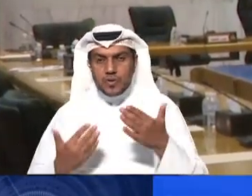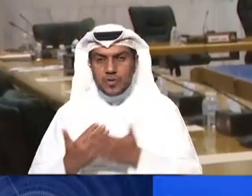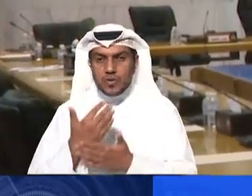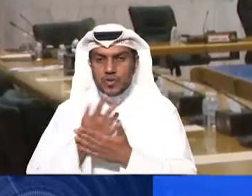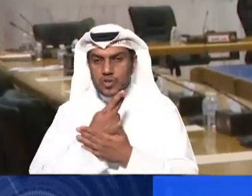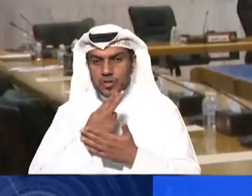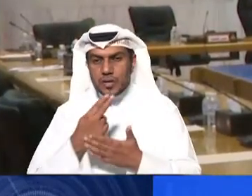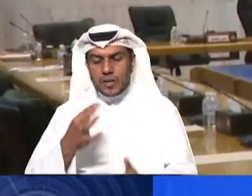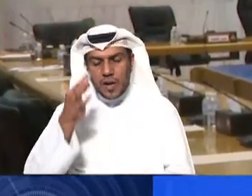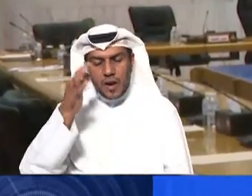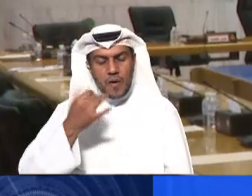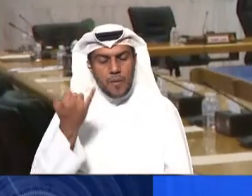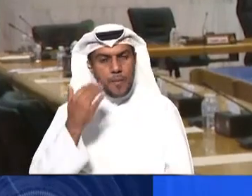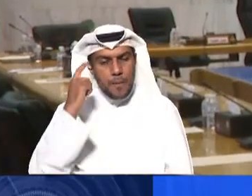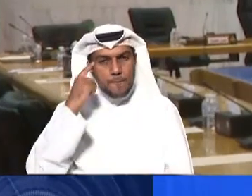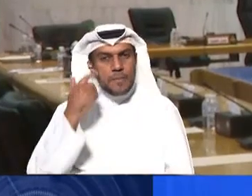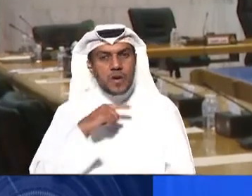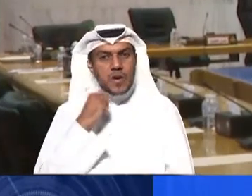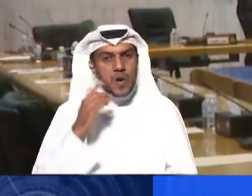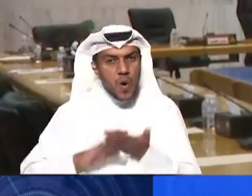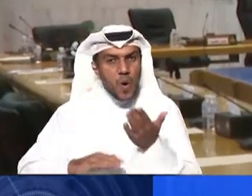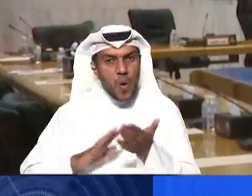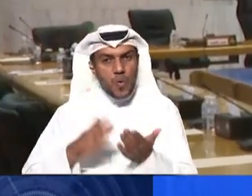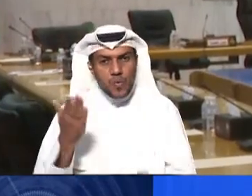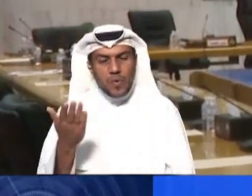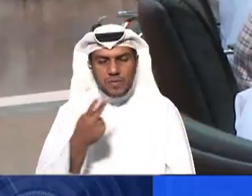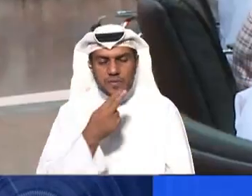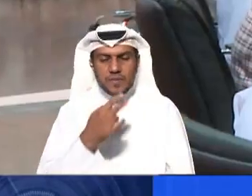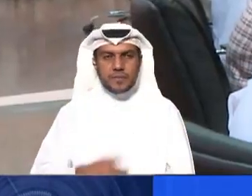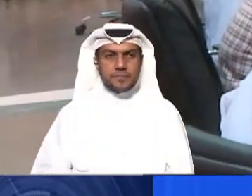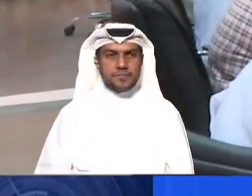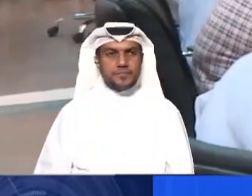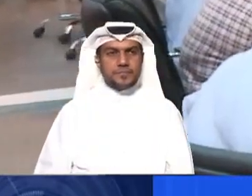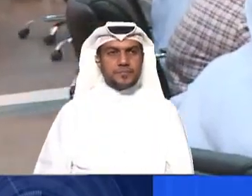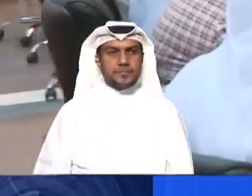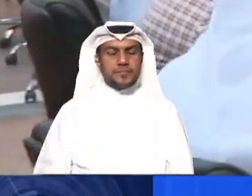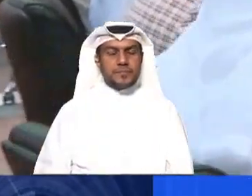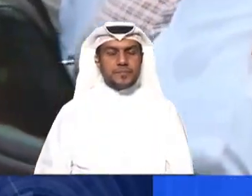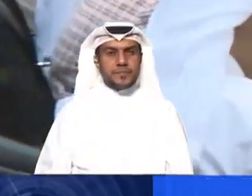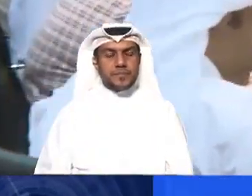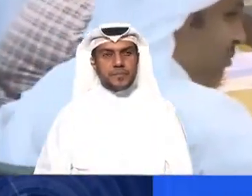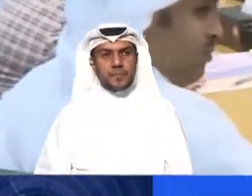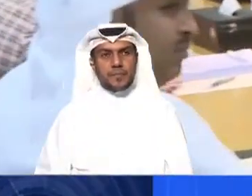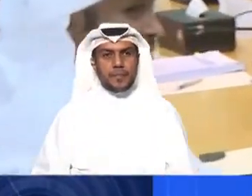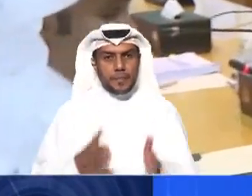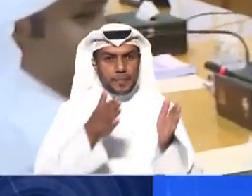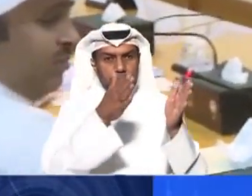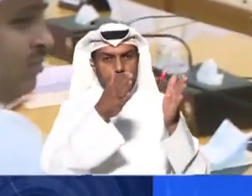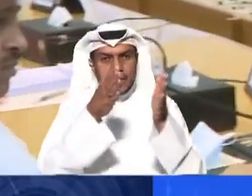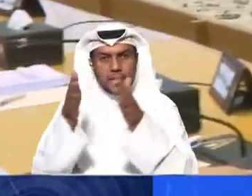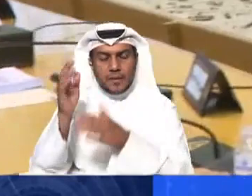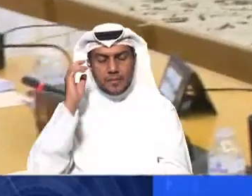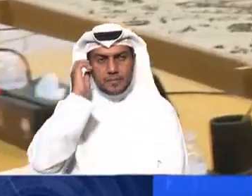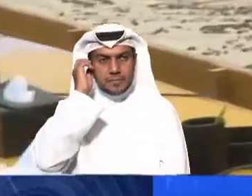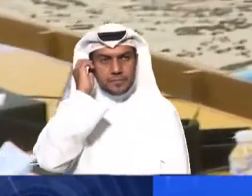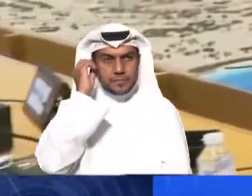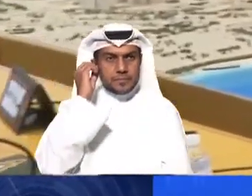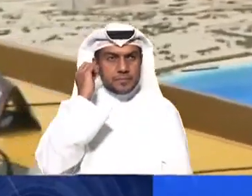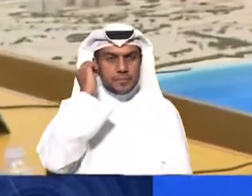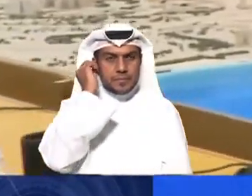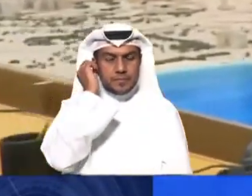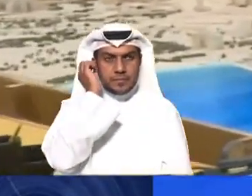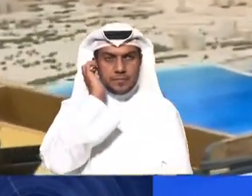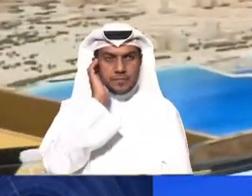منطقة شويخ والمناطق المحيطة بها. هذا ويتواصل أيضا الاهتمام بمتابعة